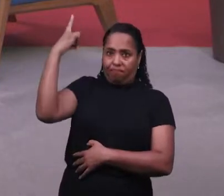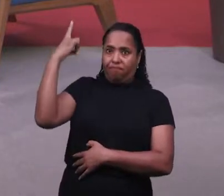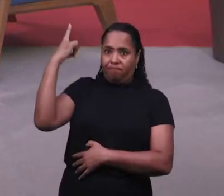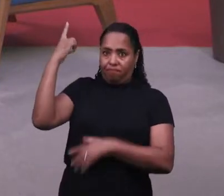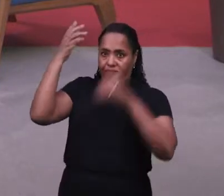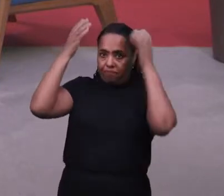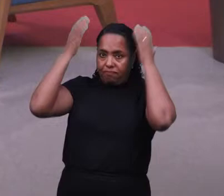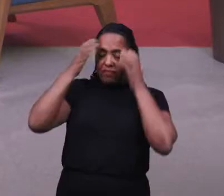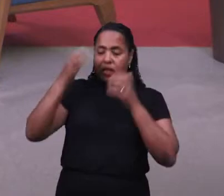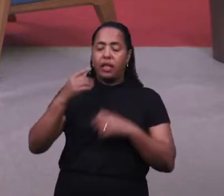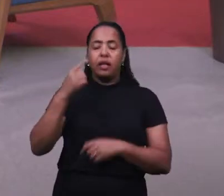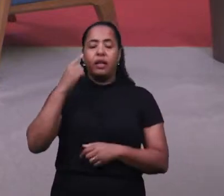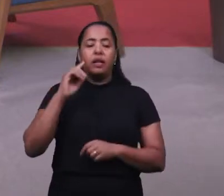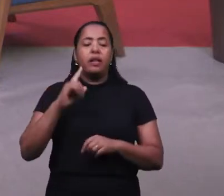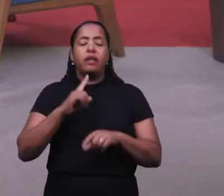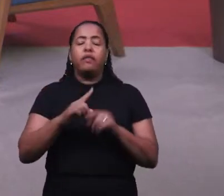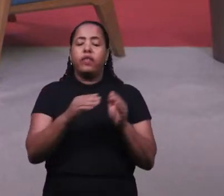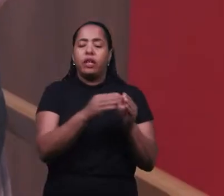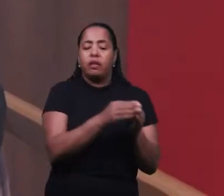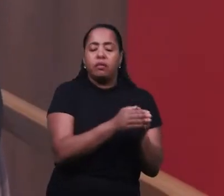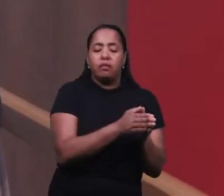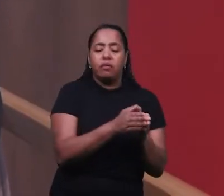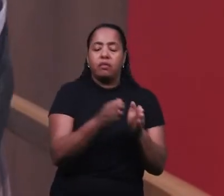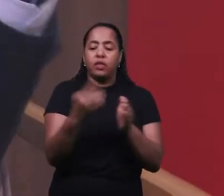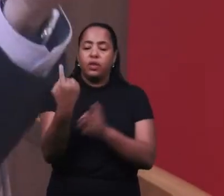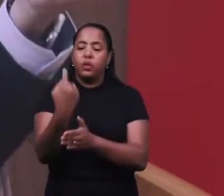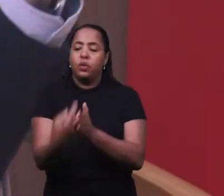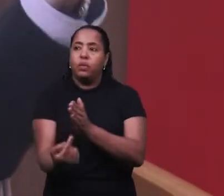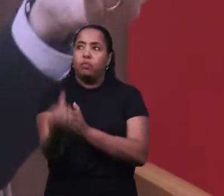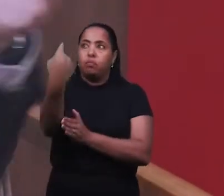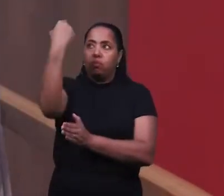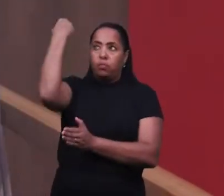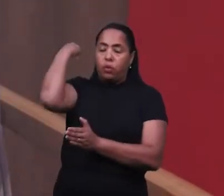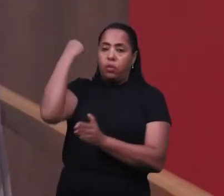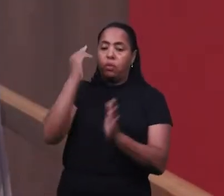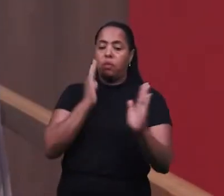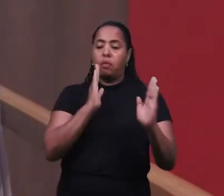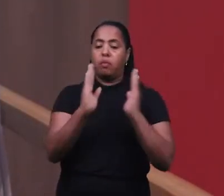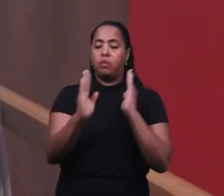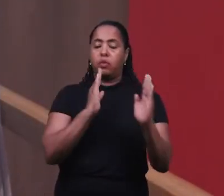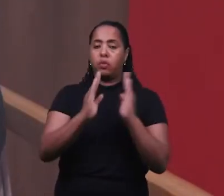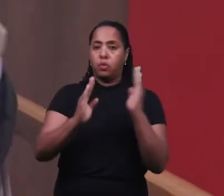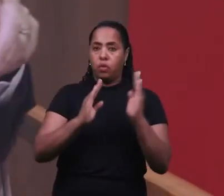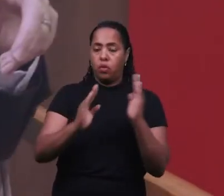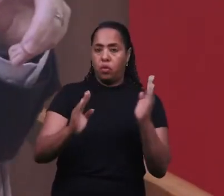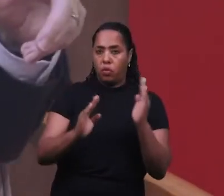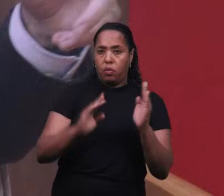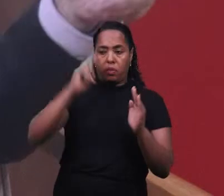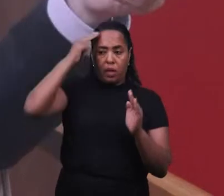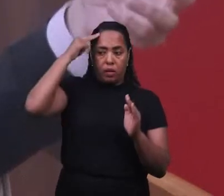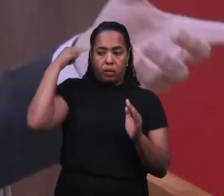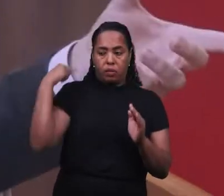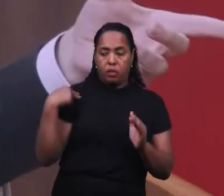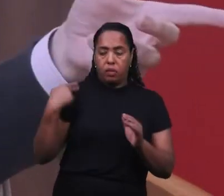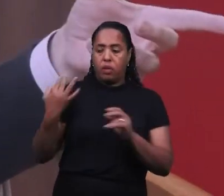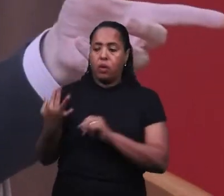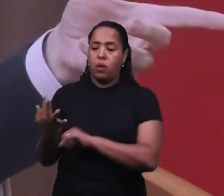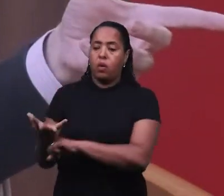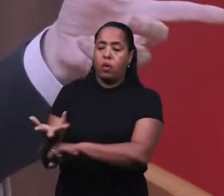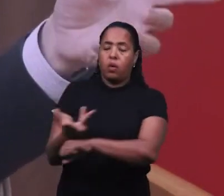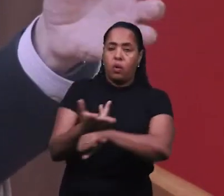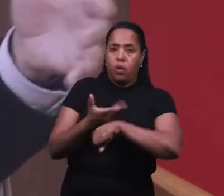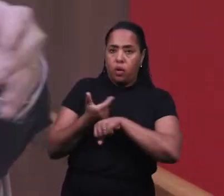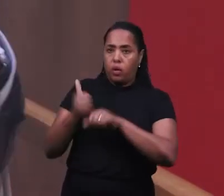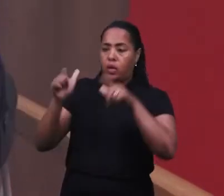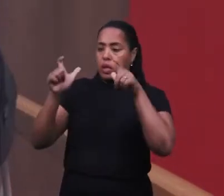avant David, nous voyons déjà, en venant vers l'époque de Josué, qui était la